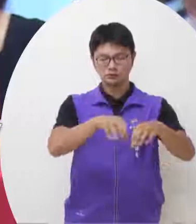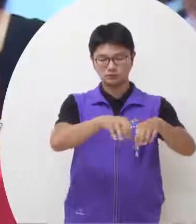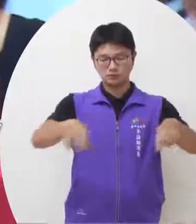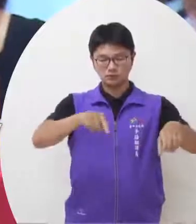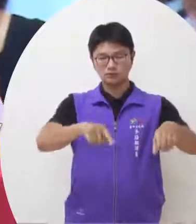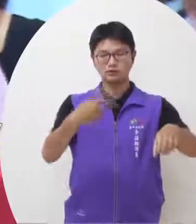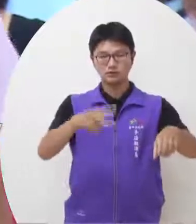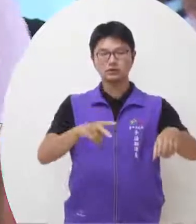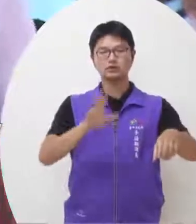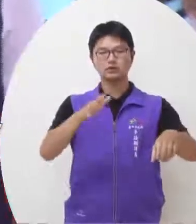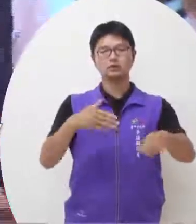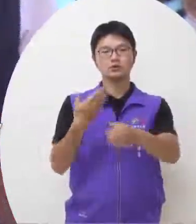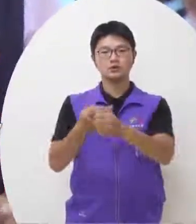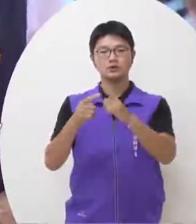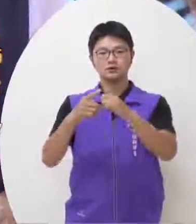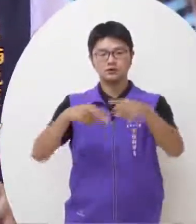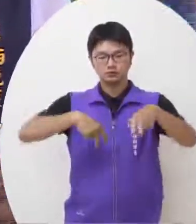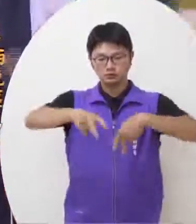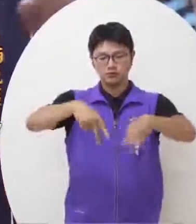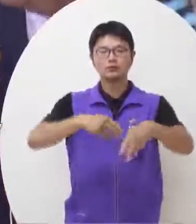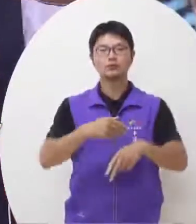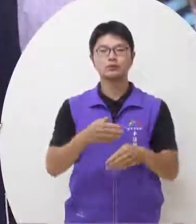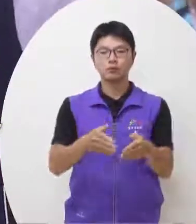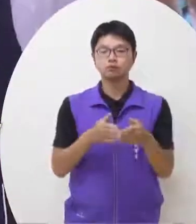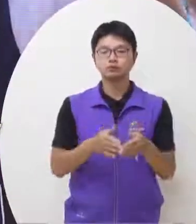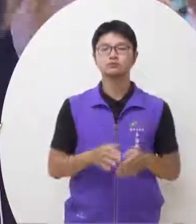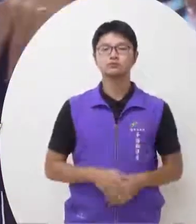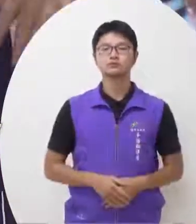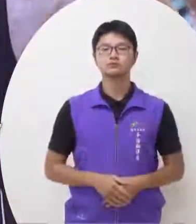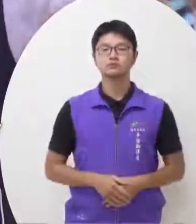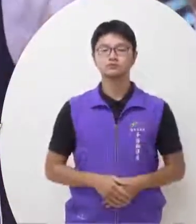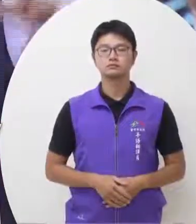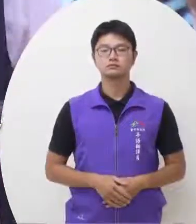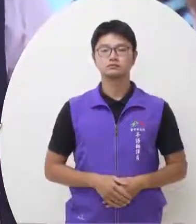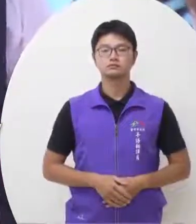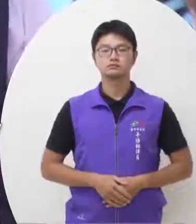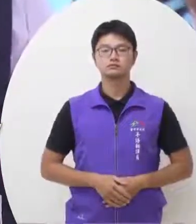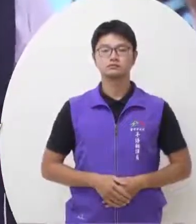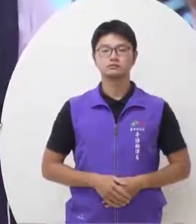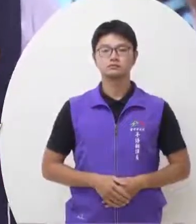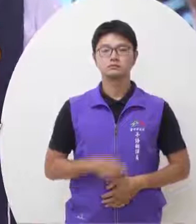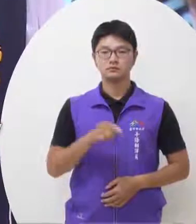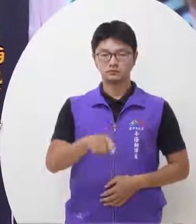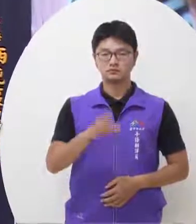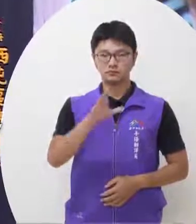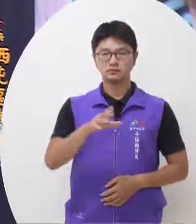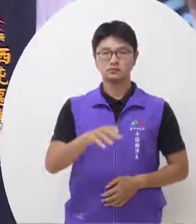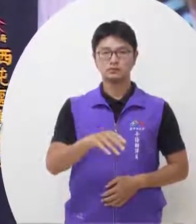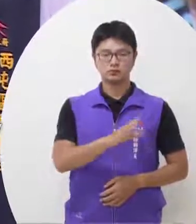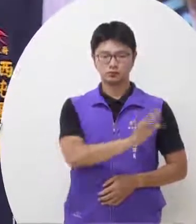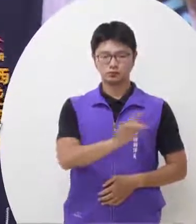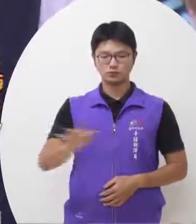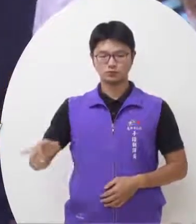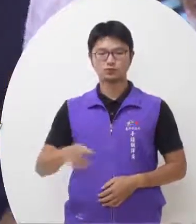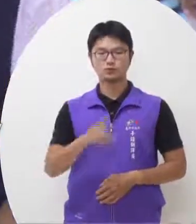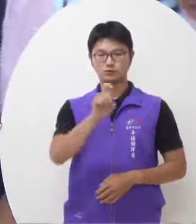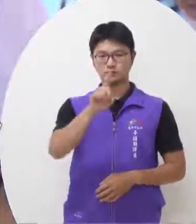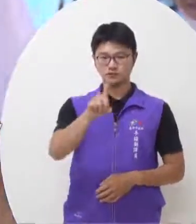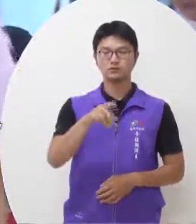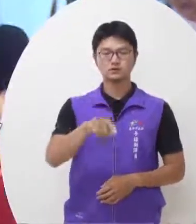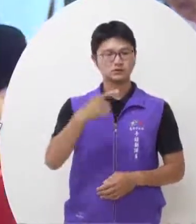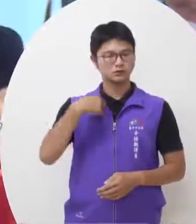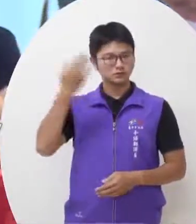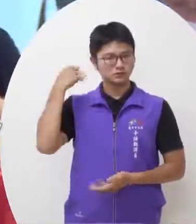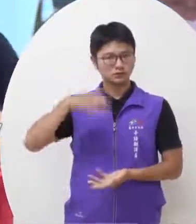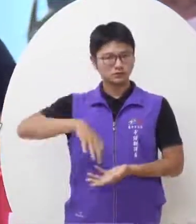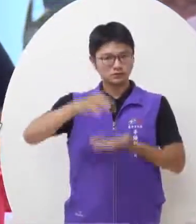行人通行。因为行人有需要，已经把串十一个中央分隔岛串十一个缺口，这个已经都提议很久的案